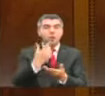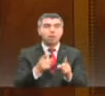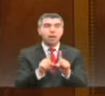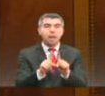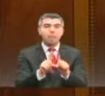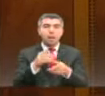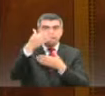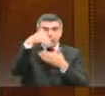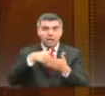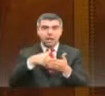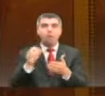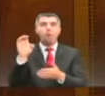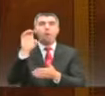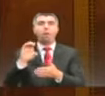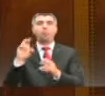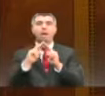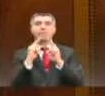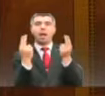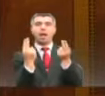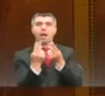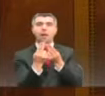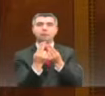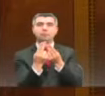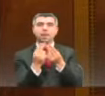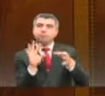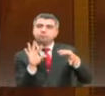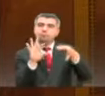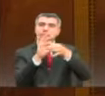الداخلي والخارجي، والانخراط بقوة